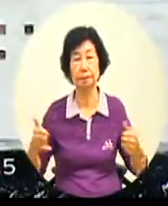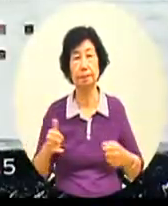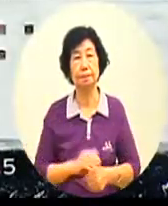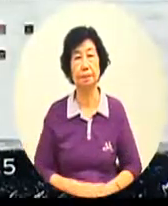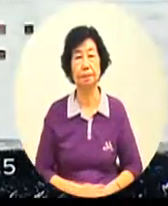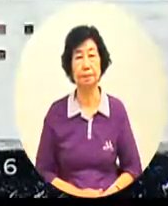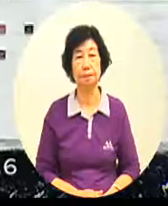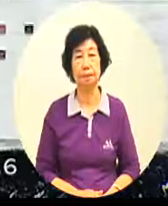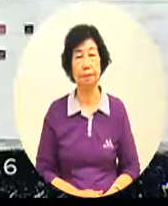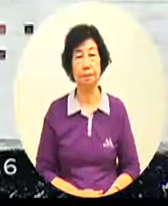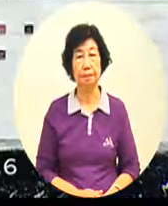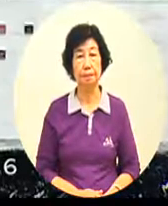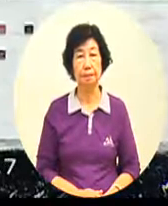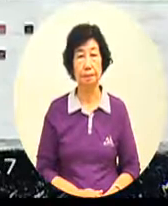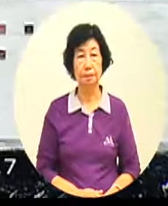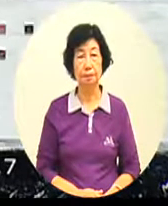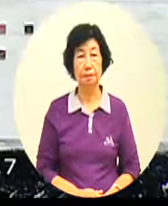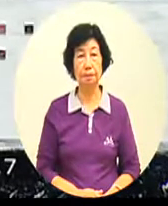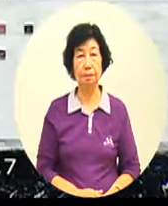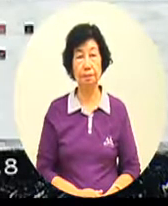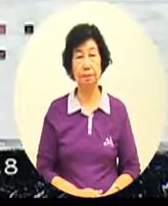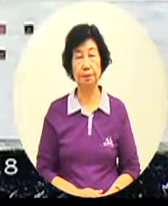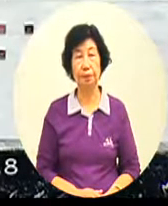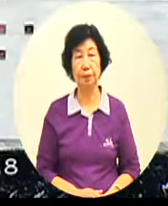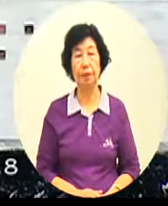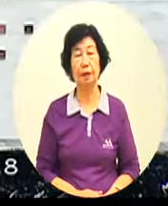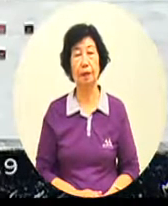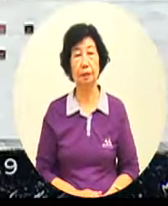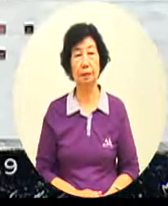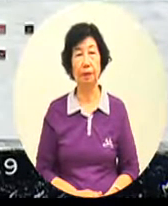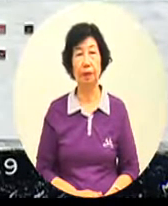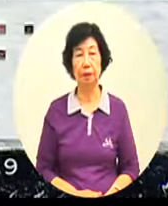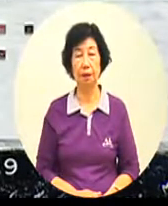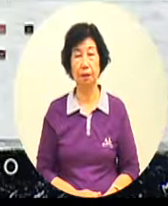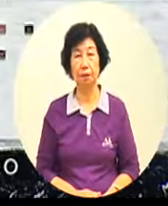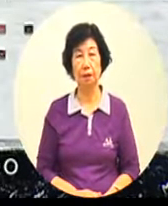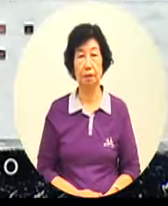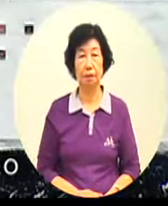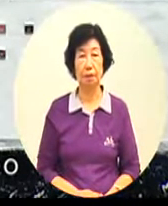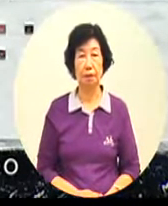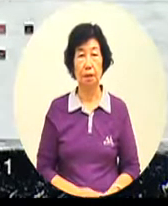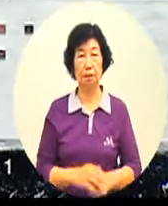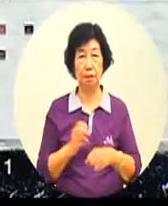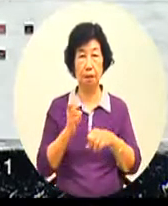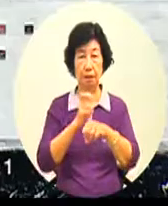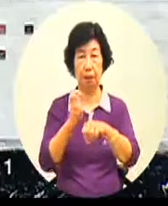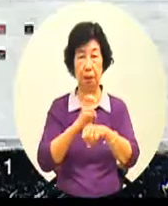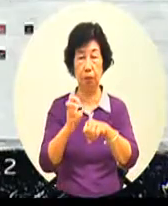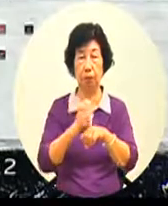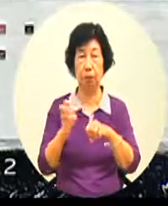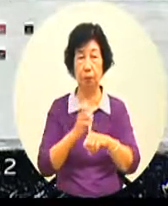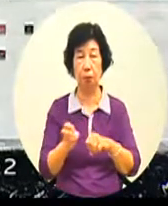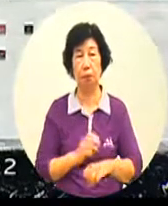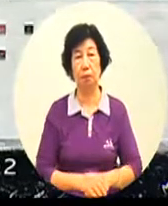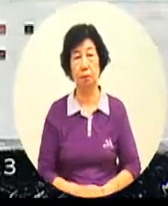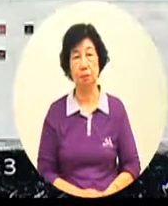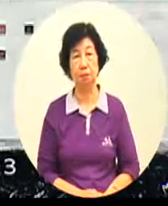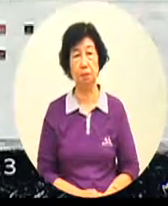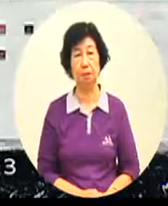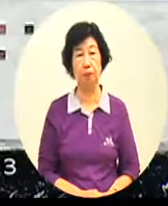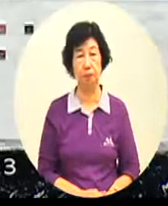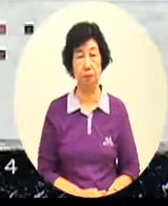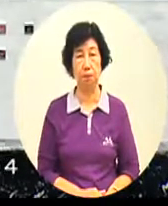好，谢谢陈丽娜议员的质询。接下来质询的议员是陈慧文议员，时间二十分钟。 谢谢我们